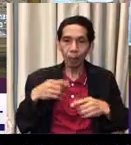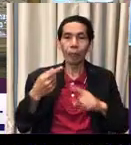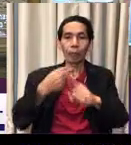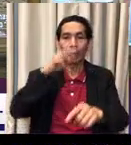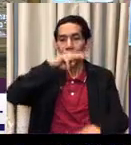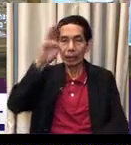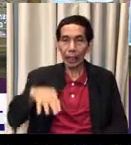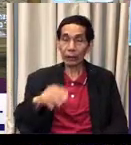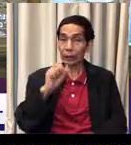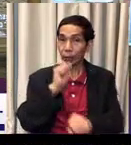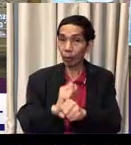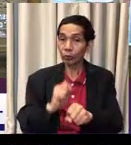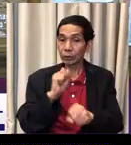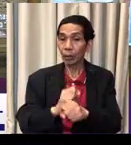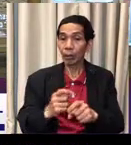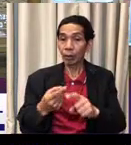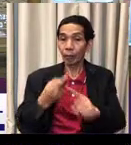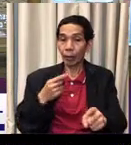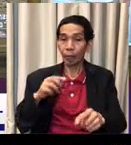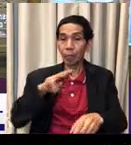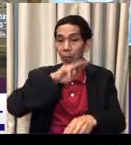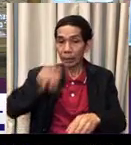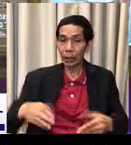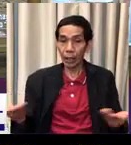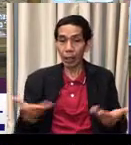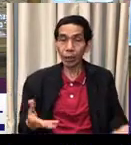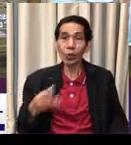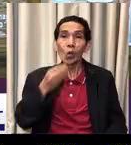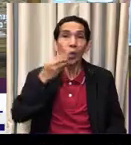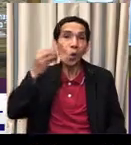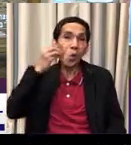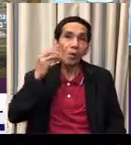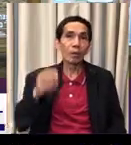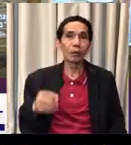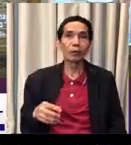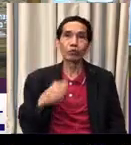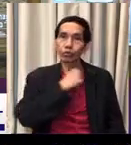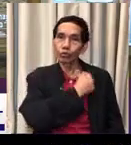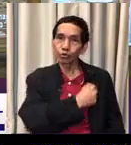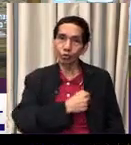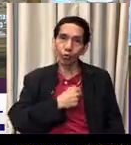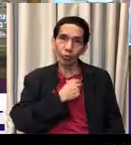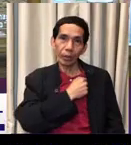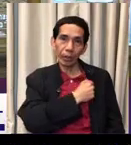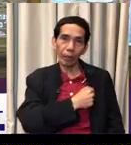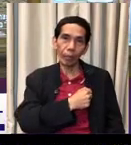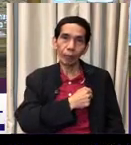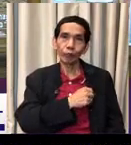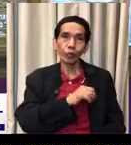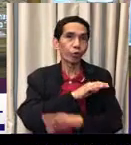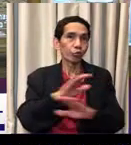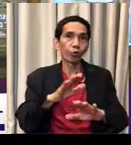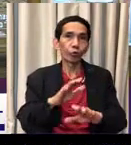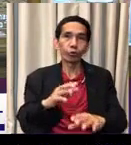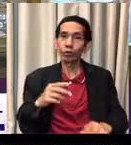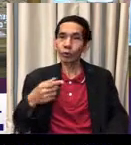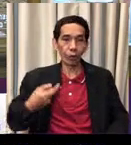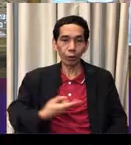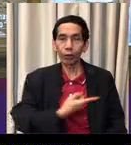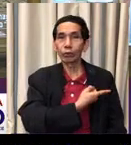taga-Maynila. Dito, taga-Maynila. Pasensya na po kayo, ha? Huwag ko kayong